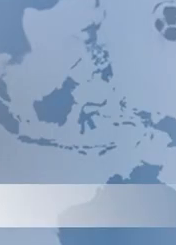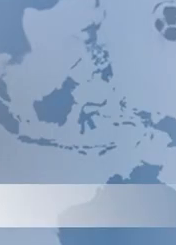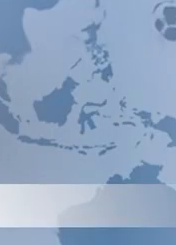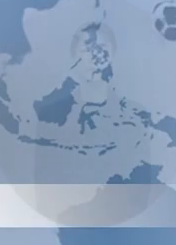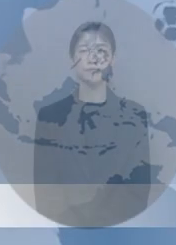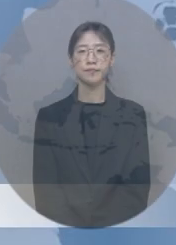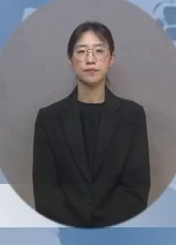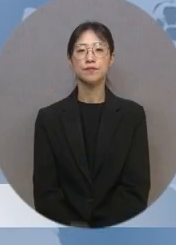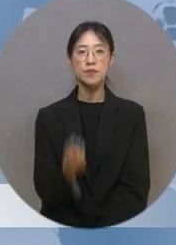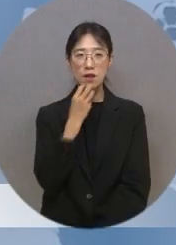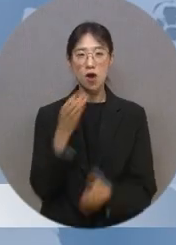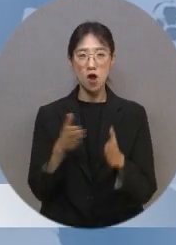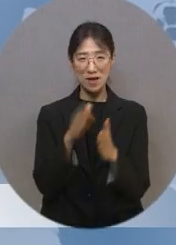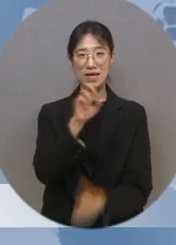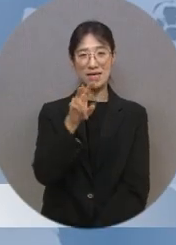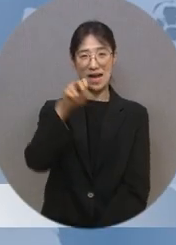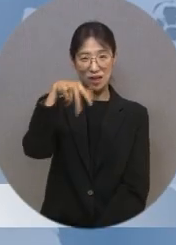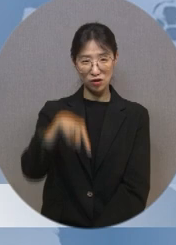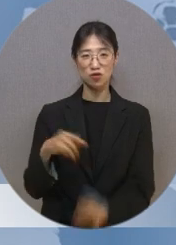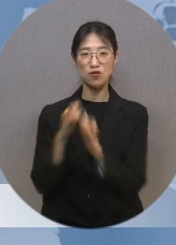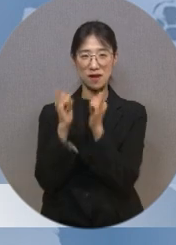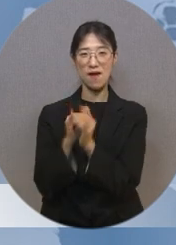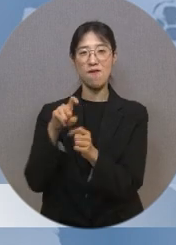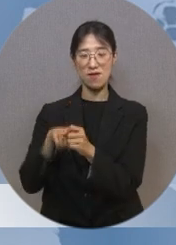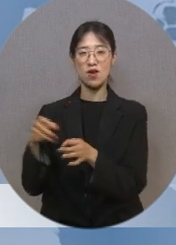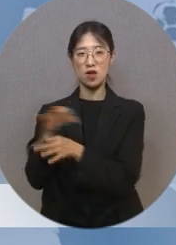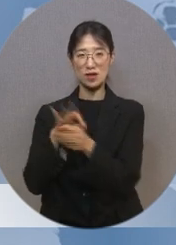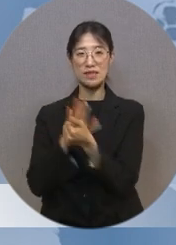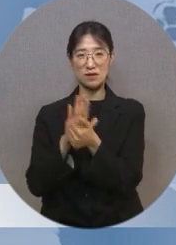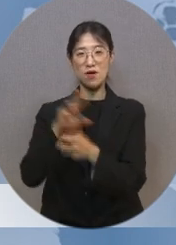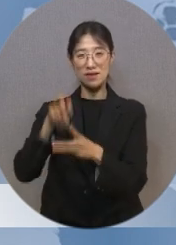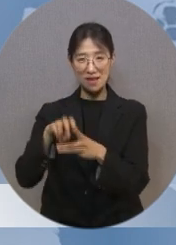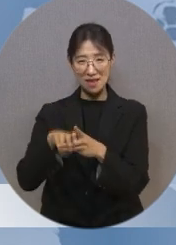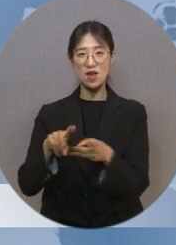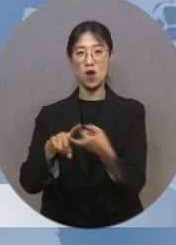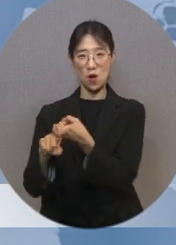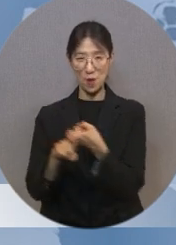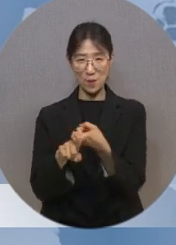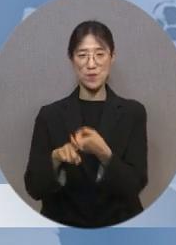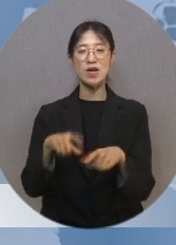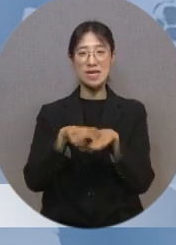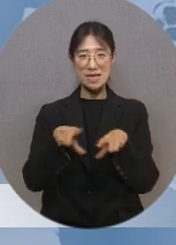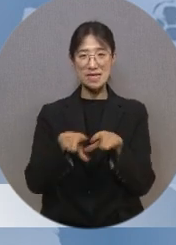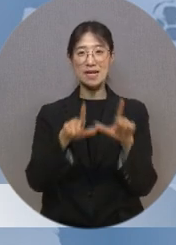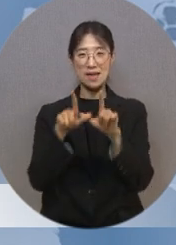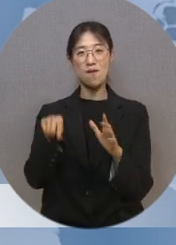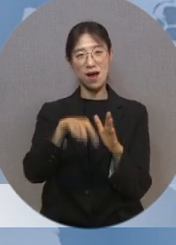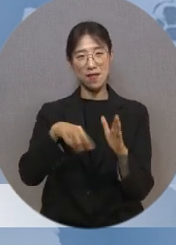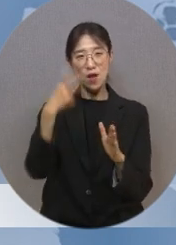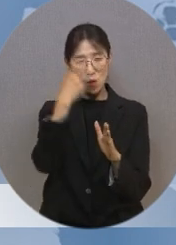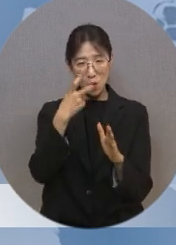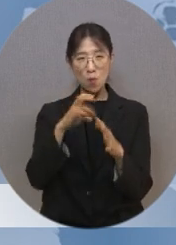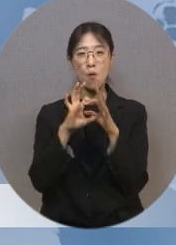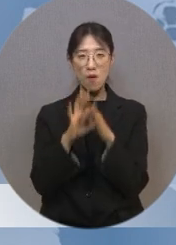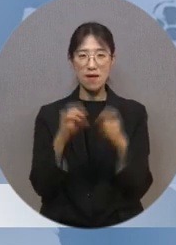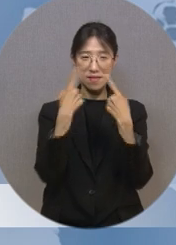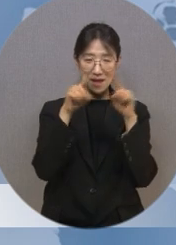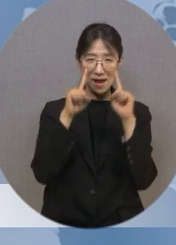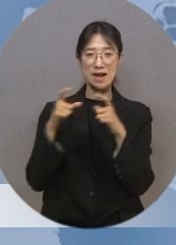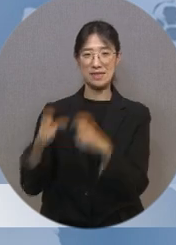경기도 양주시 사회적경제지원센터와 협의회가 일상생활 속 돌봄과 관련하여 대학과